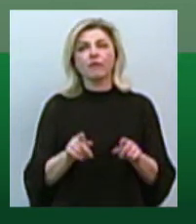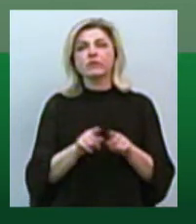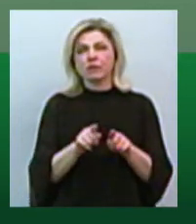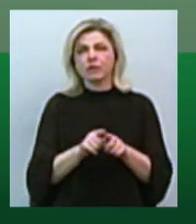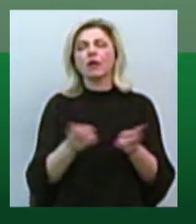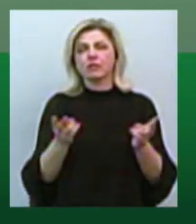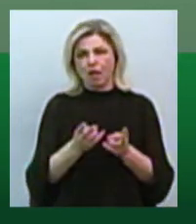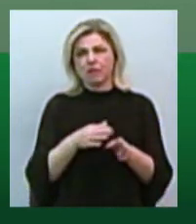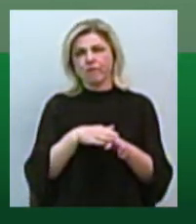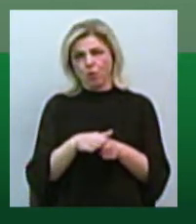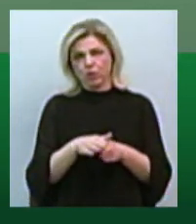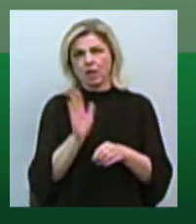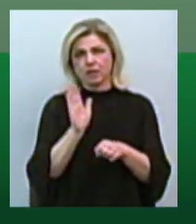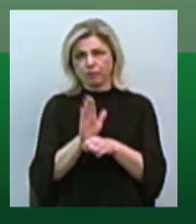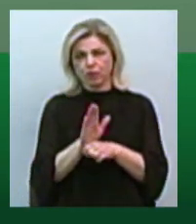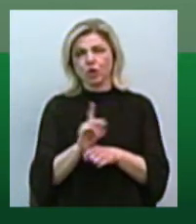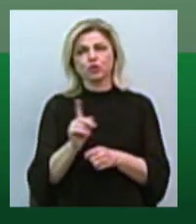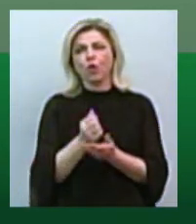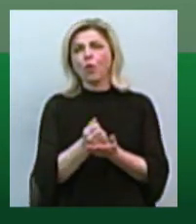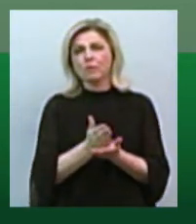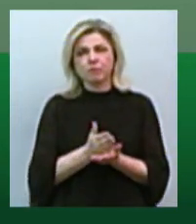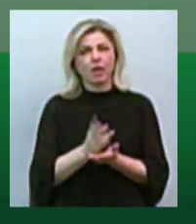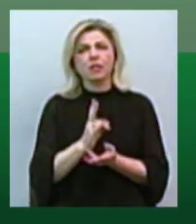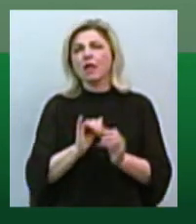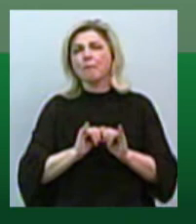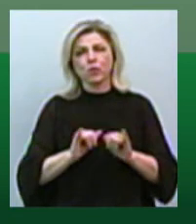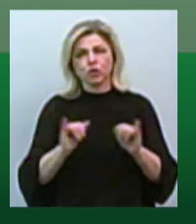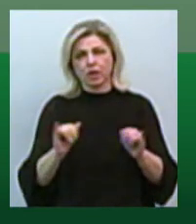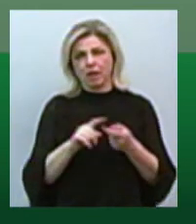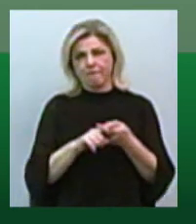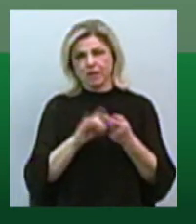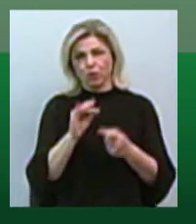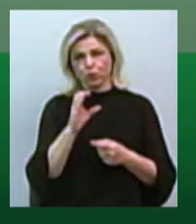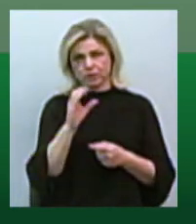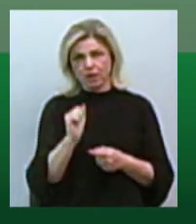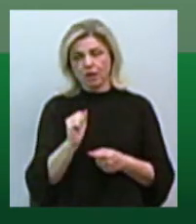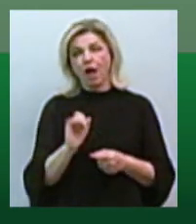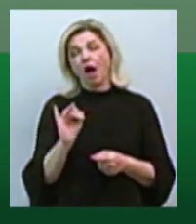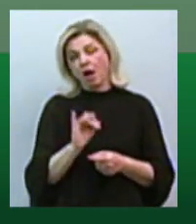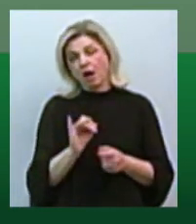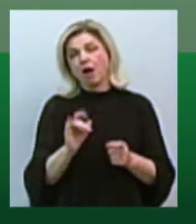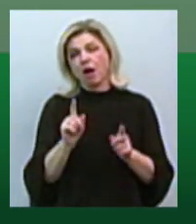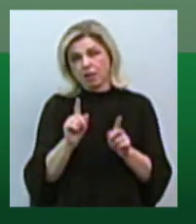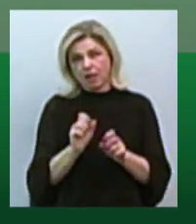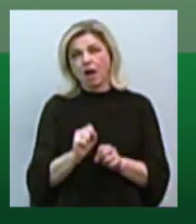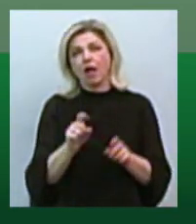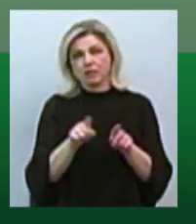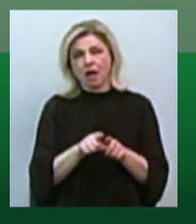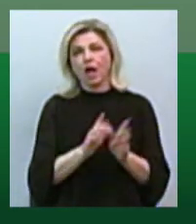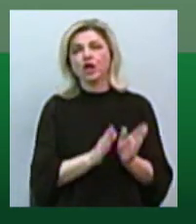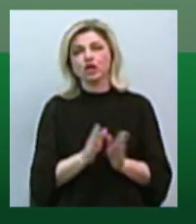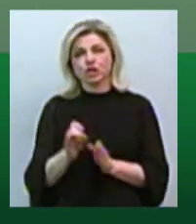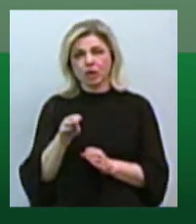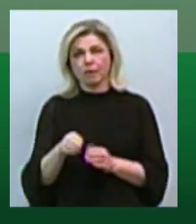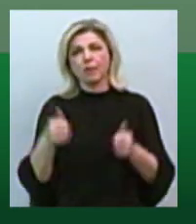тому що забезпечити не поширення вірусу. Ну а так, в принципі, працюємо в режимі